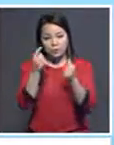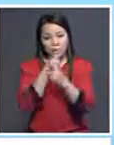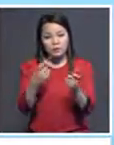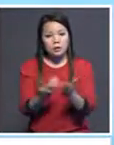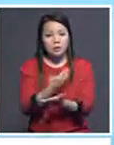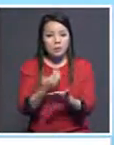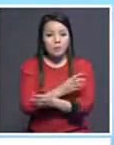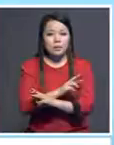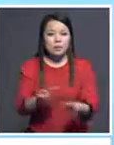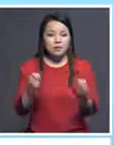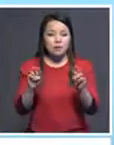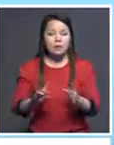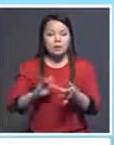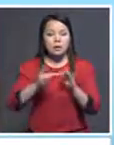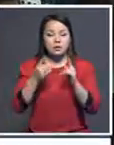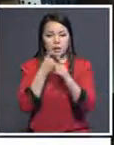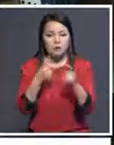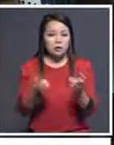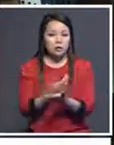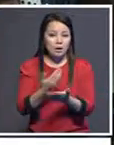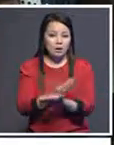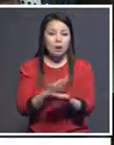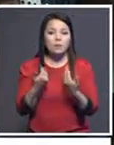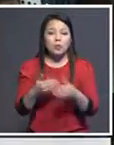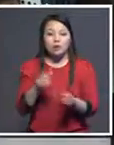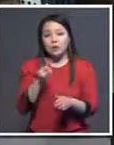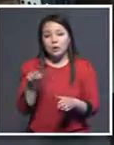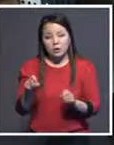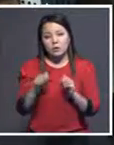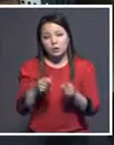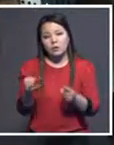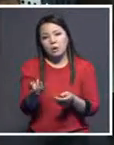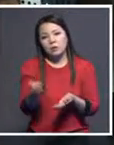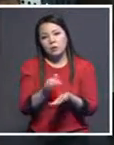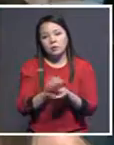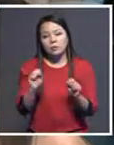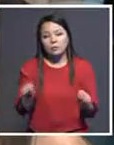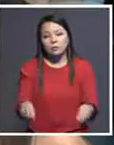білім министрлігінің ресми сайтында жарияланды. Түлектер онымен сол жерде таныса алады.